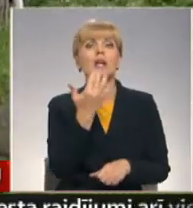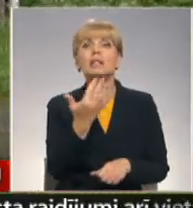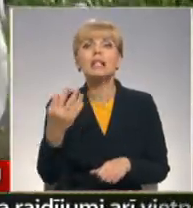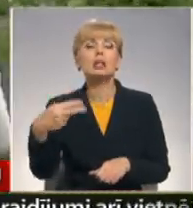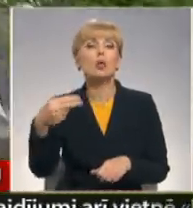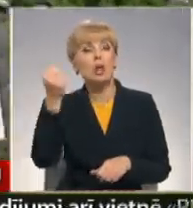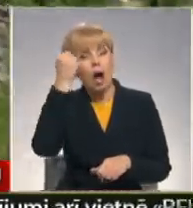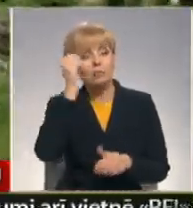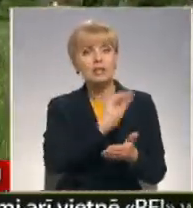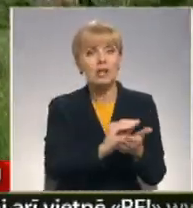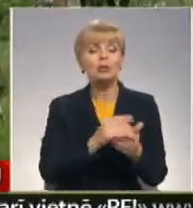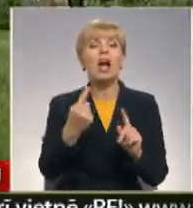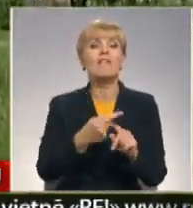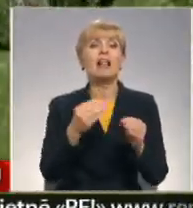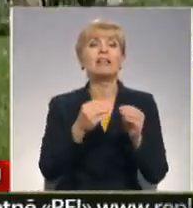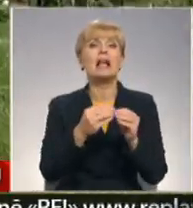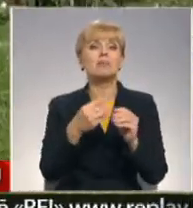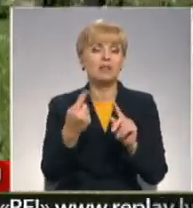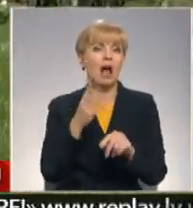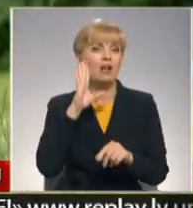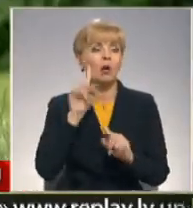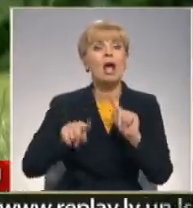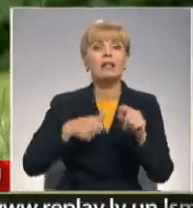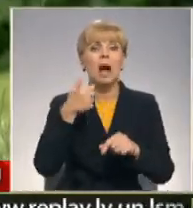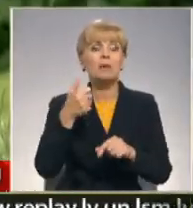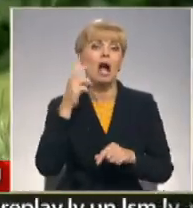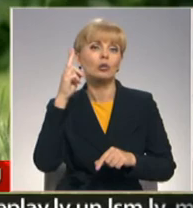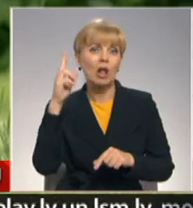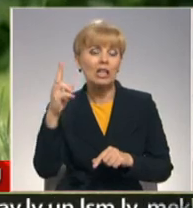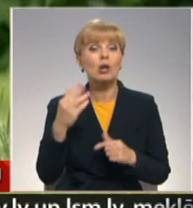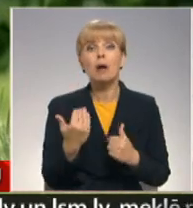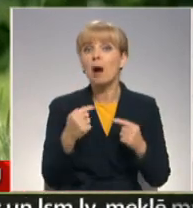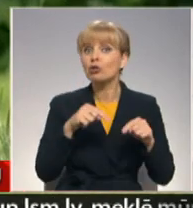atmiņu stāsti, vēl 10 jāuzklaus, lai nākamgad tie grāmatā liecinātu